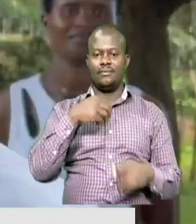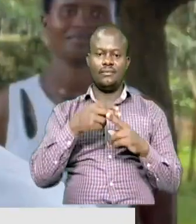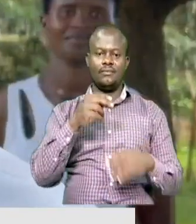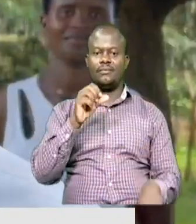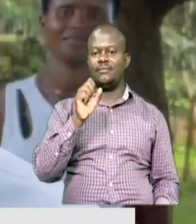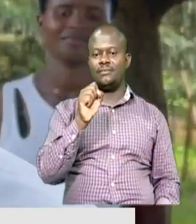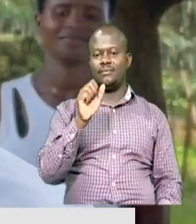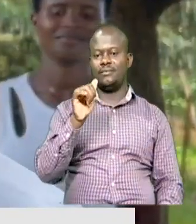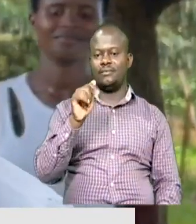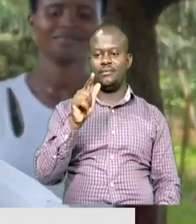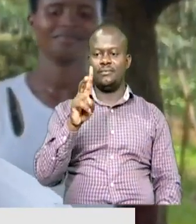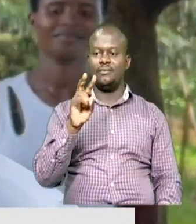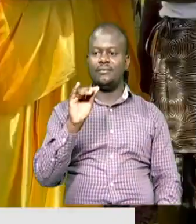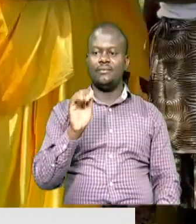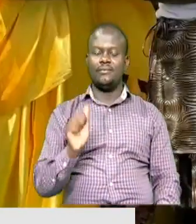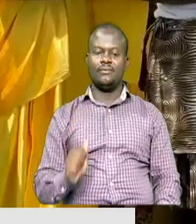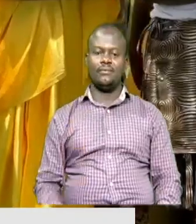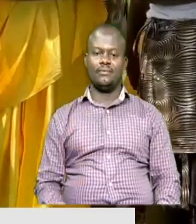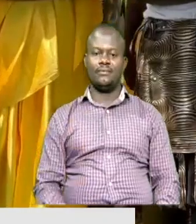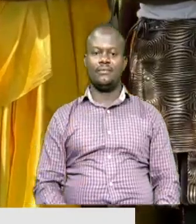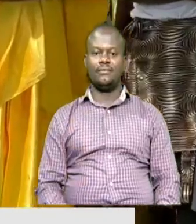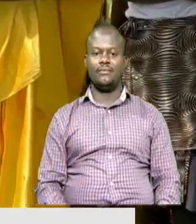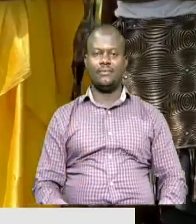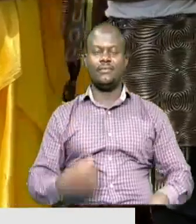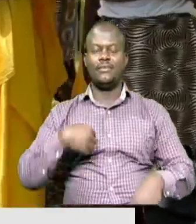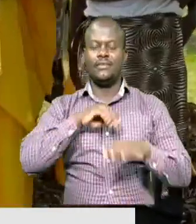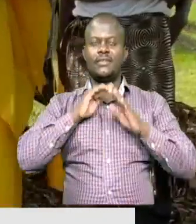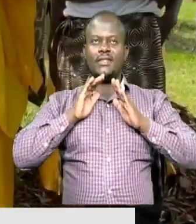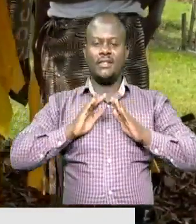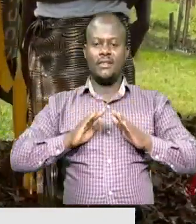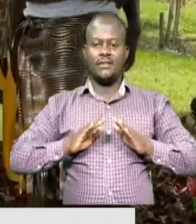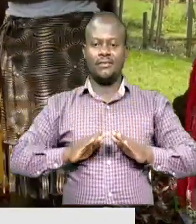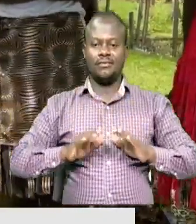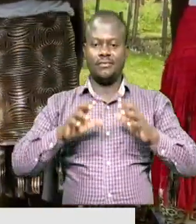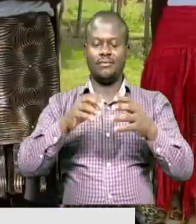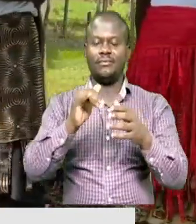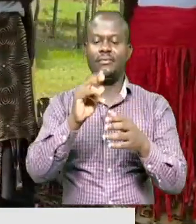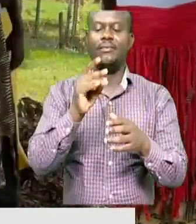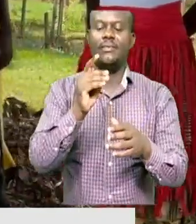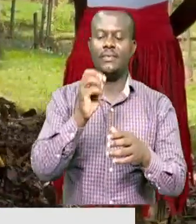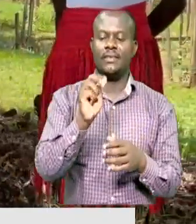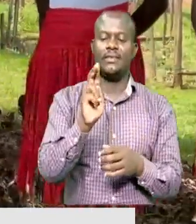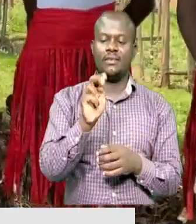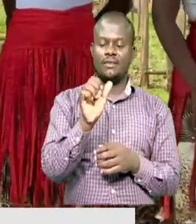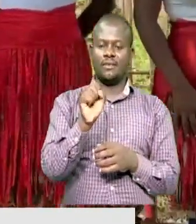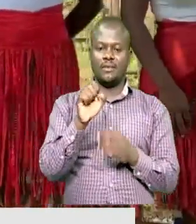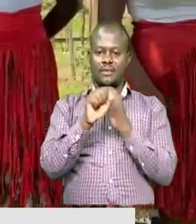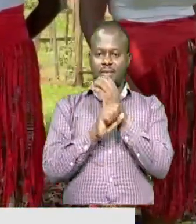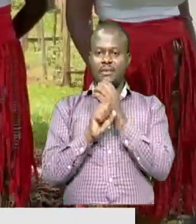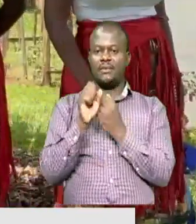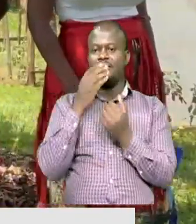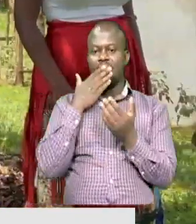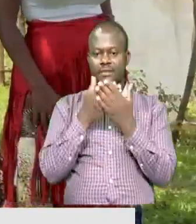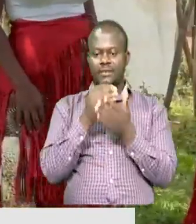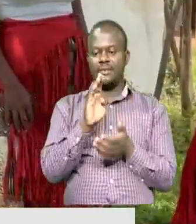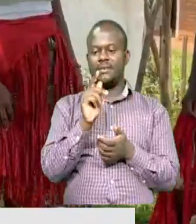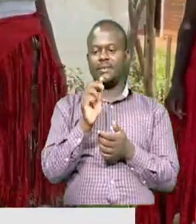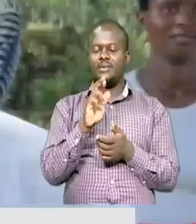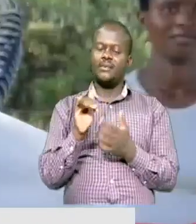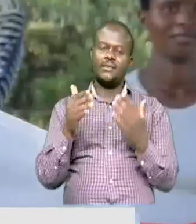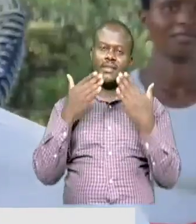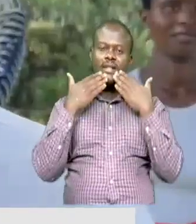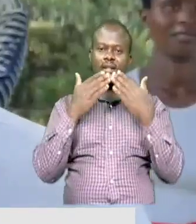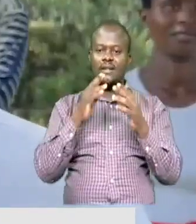Sylvia. Turatuje turatekanye kwitoro indamutsa ry'umurenge mwiza wa Bukuri. Murakoze rwose